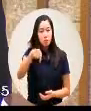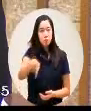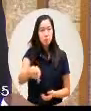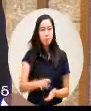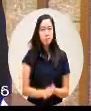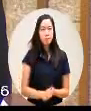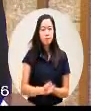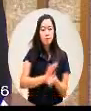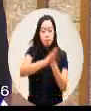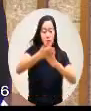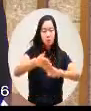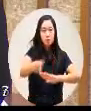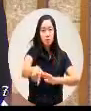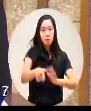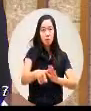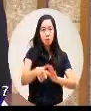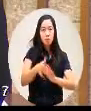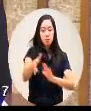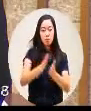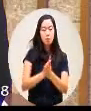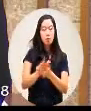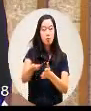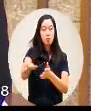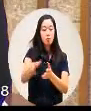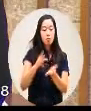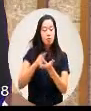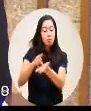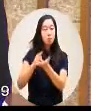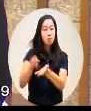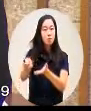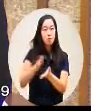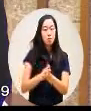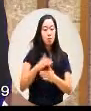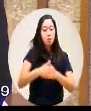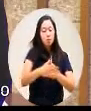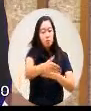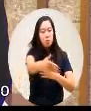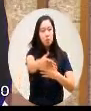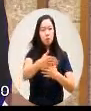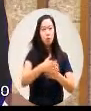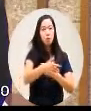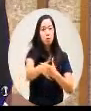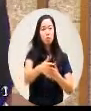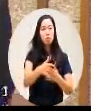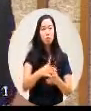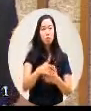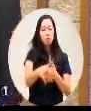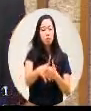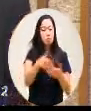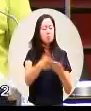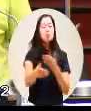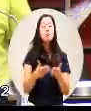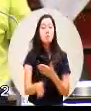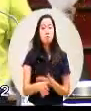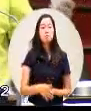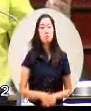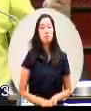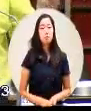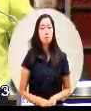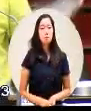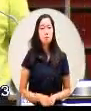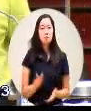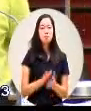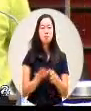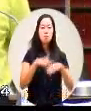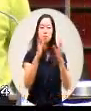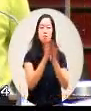说用一种租借的方式啊，那么程序上他是没有完 成， 这 个对吧？ 他是不合规定的， 规个版本